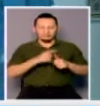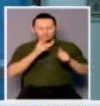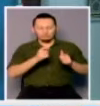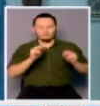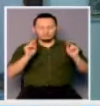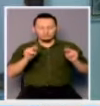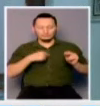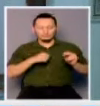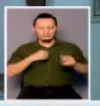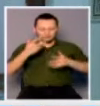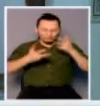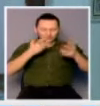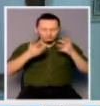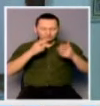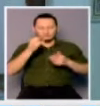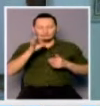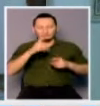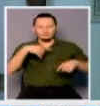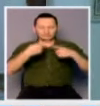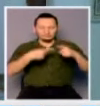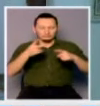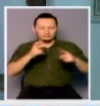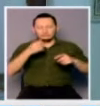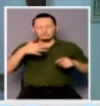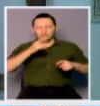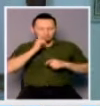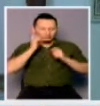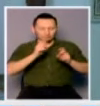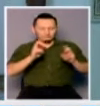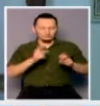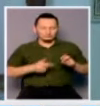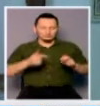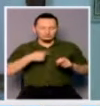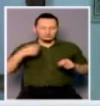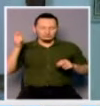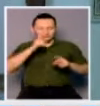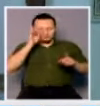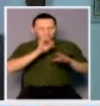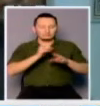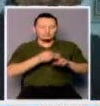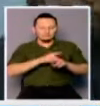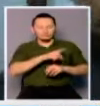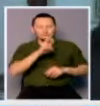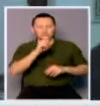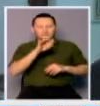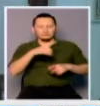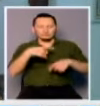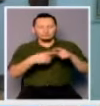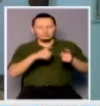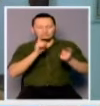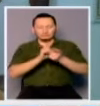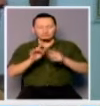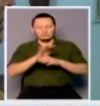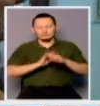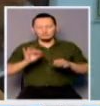Шындығында бұл мен зерттеп жүрген бейбарыс баба ұрпағына берілген баға жетпес сыйлық. Атырауға келгендегі мақсатым сол Бахадыр бабаның елімен жүздесіп,